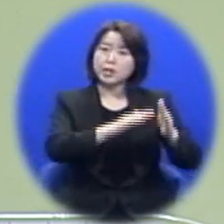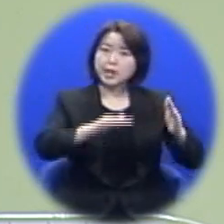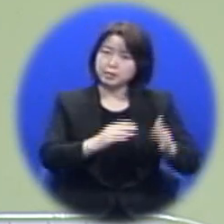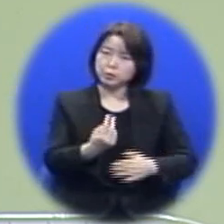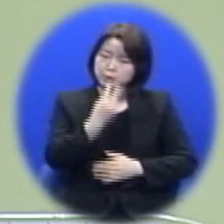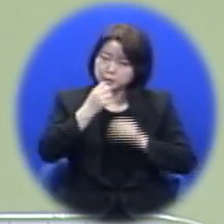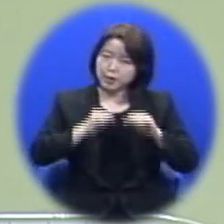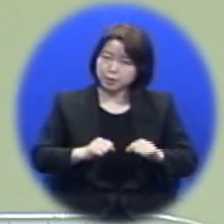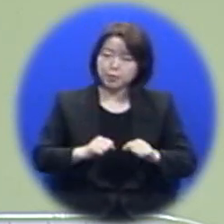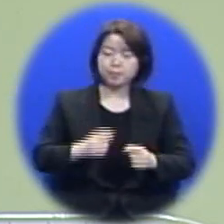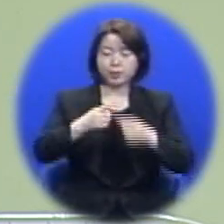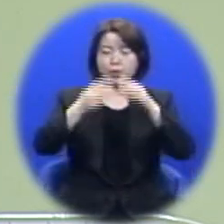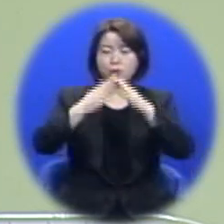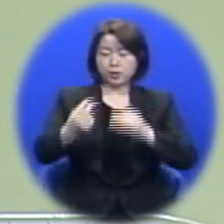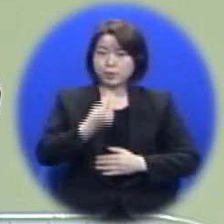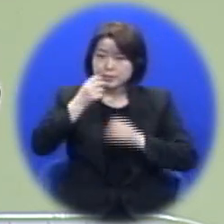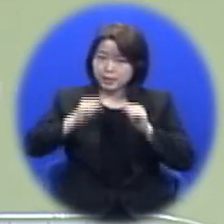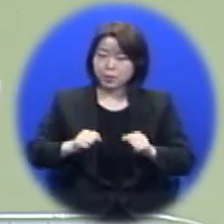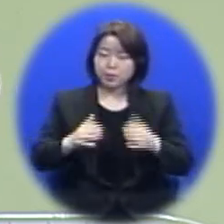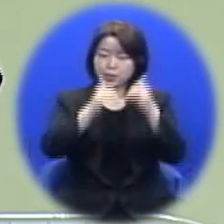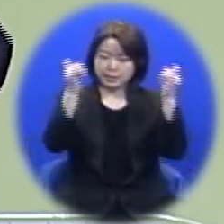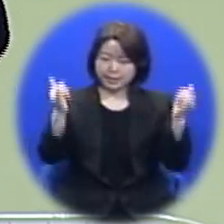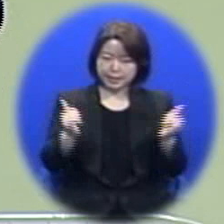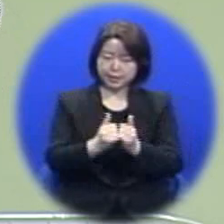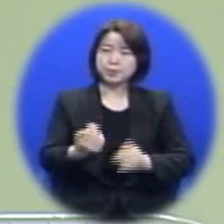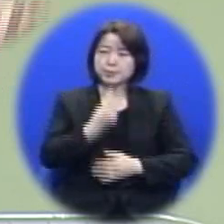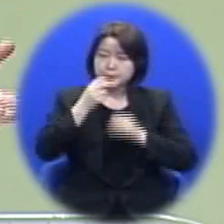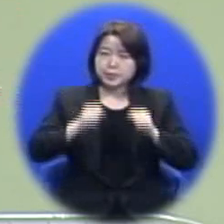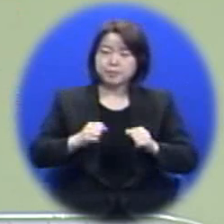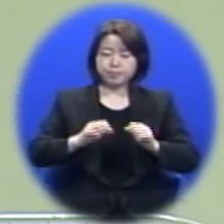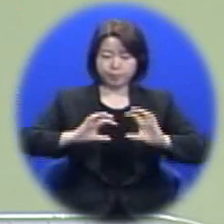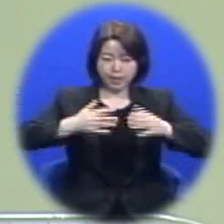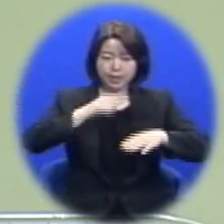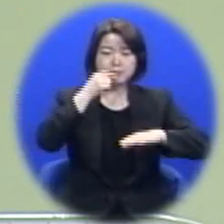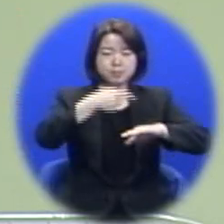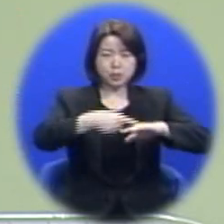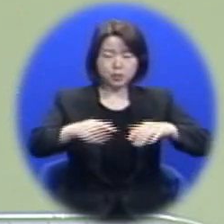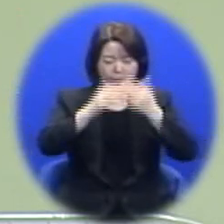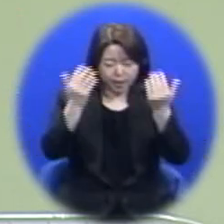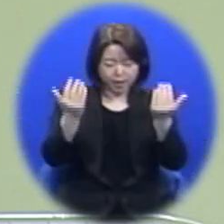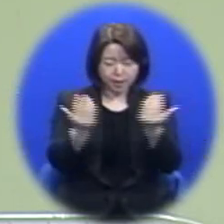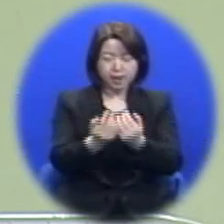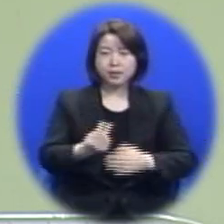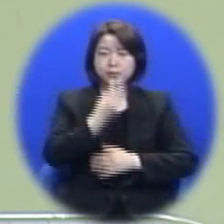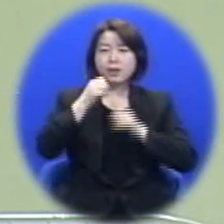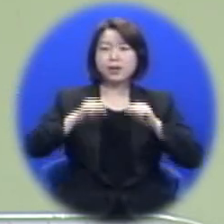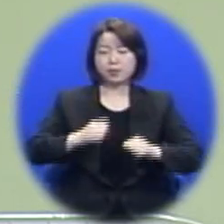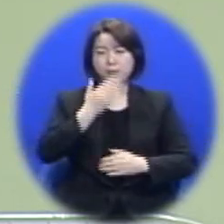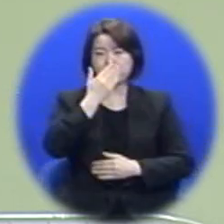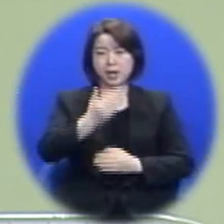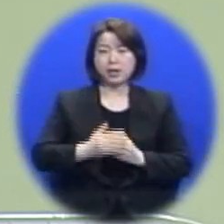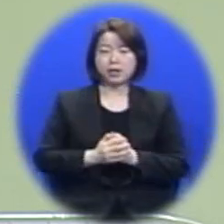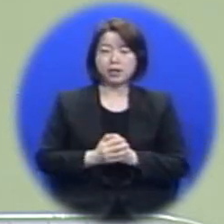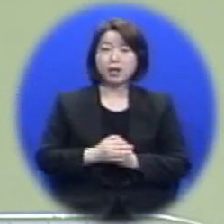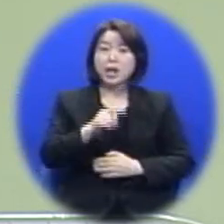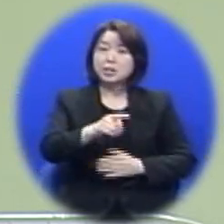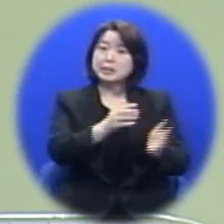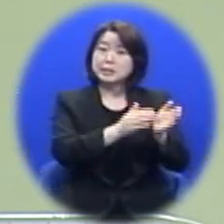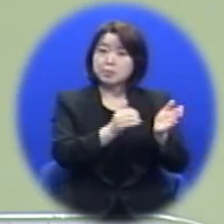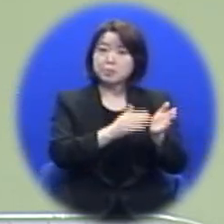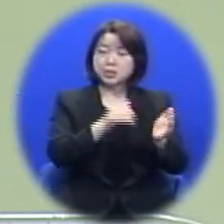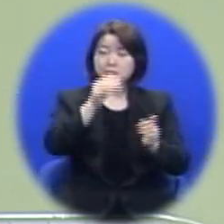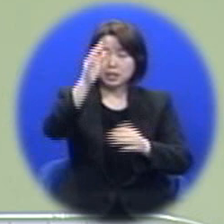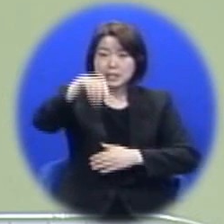교회도 살고 사회도 살고 나라 민족 또 다 삽니다 그 비밀이 십자가 지고